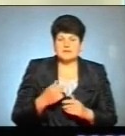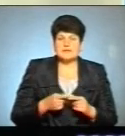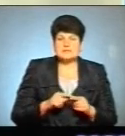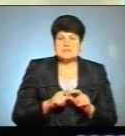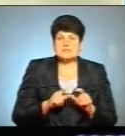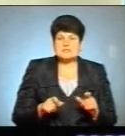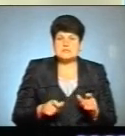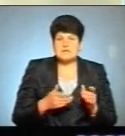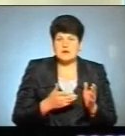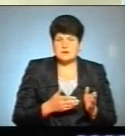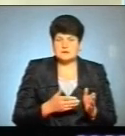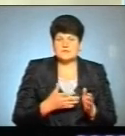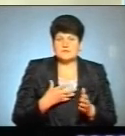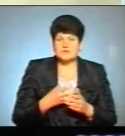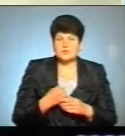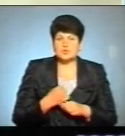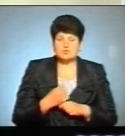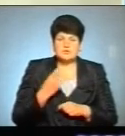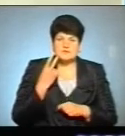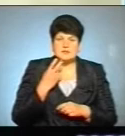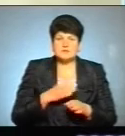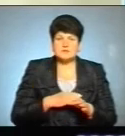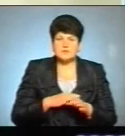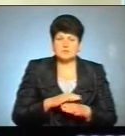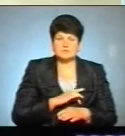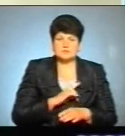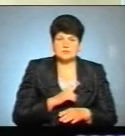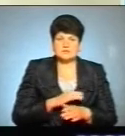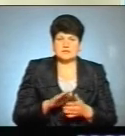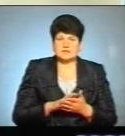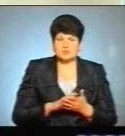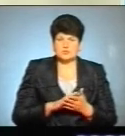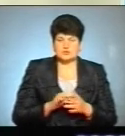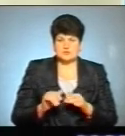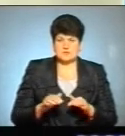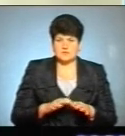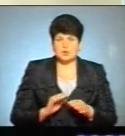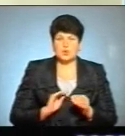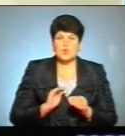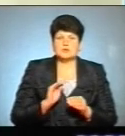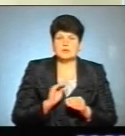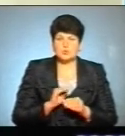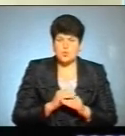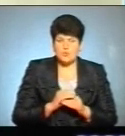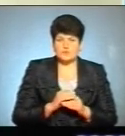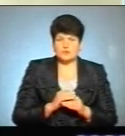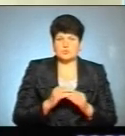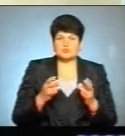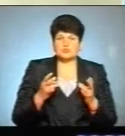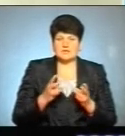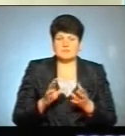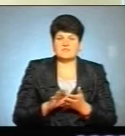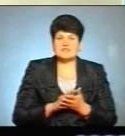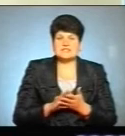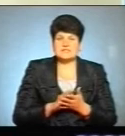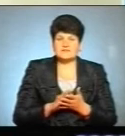заклад в своїй роботі завжди виконував посилено дезінфікуючі засоби. Тобто додатково, якби такої додаткової потреби в